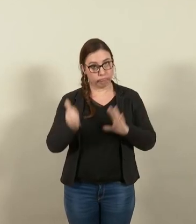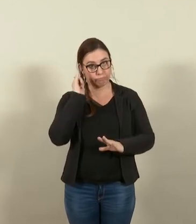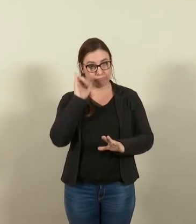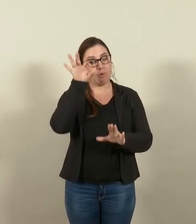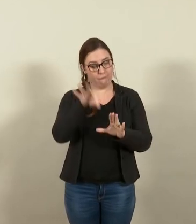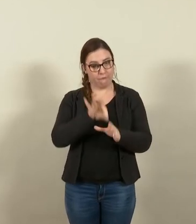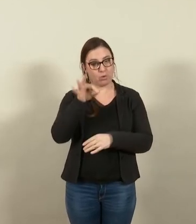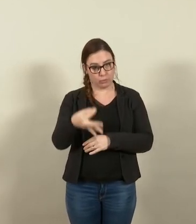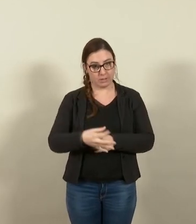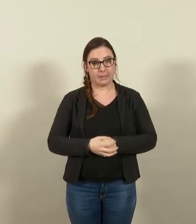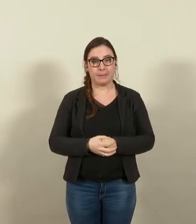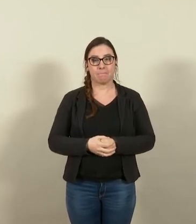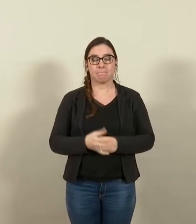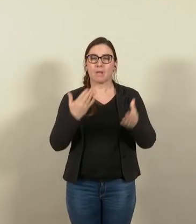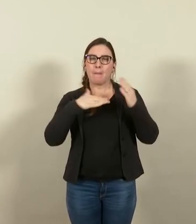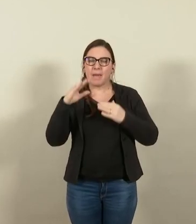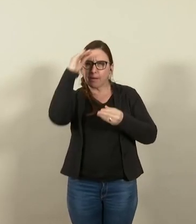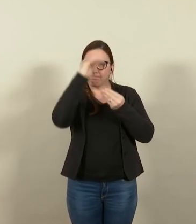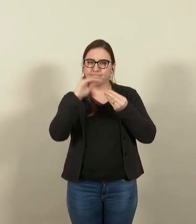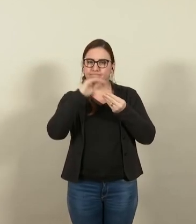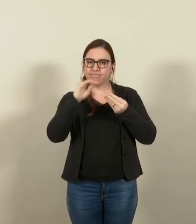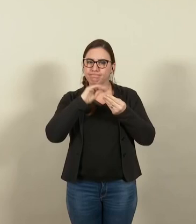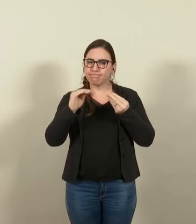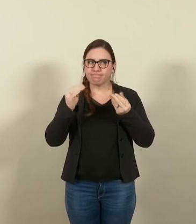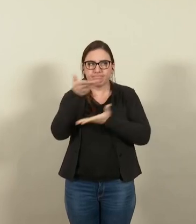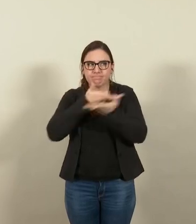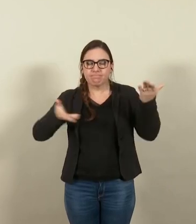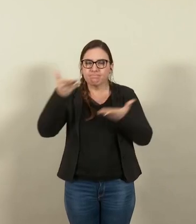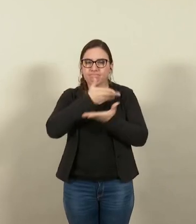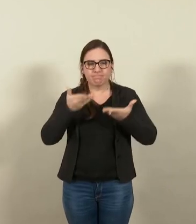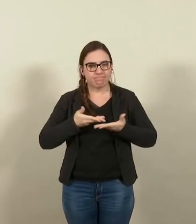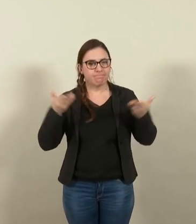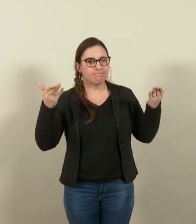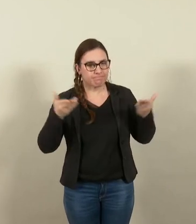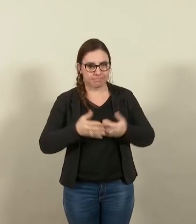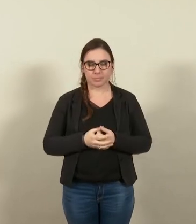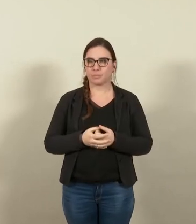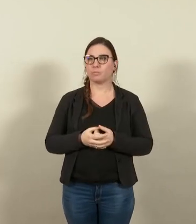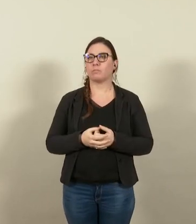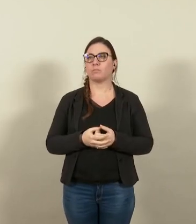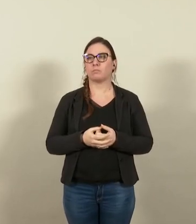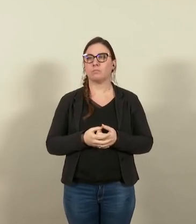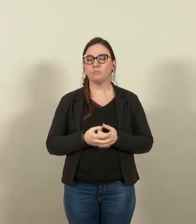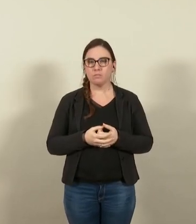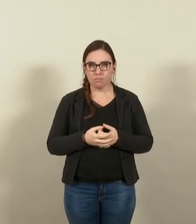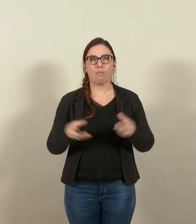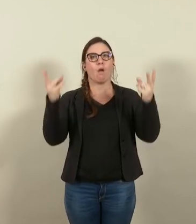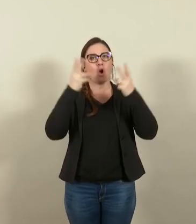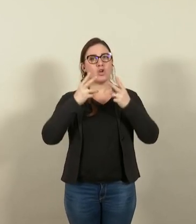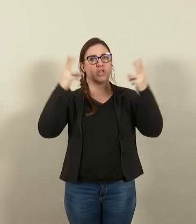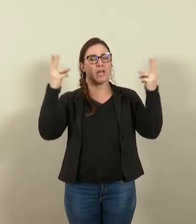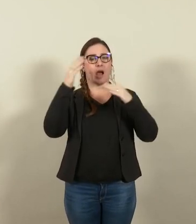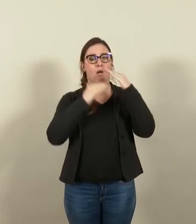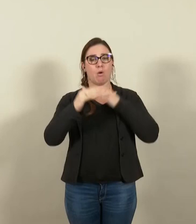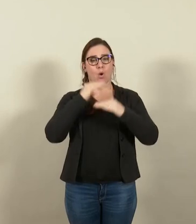favorablement en revanche on a quelques questionnements à partager collectivement et nous voulions vous en faire part donc déjà plus globalement pour le le plan qui